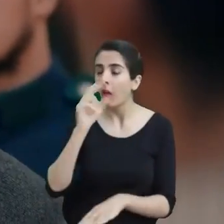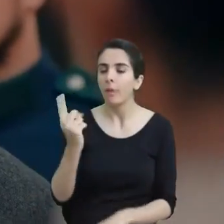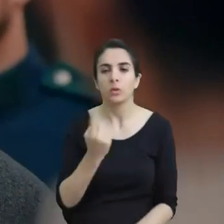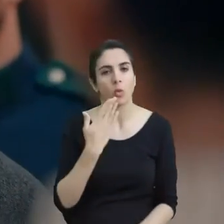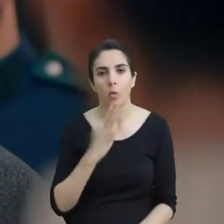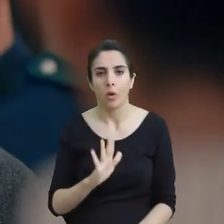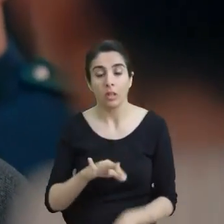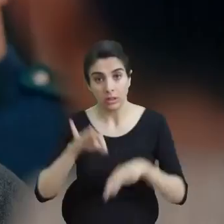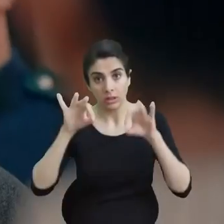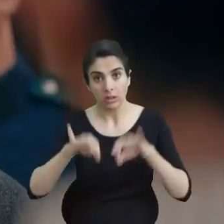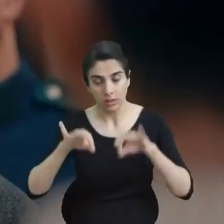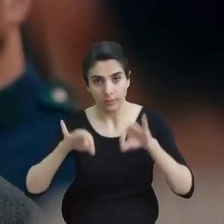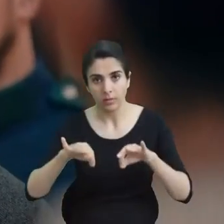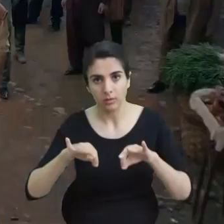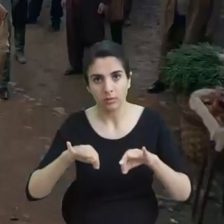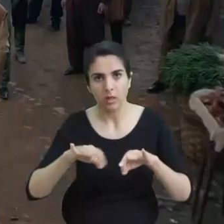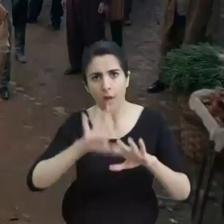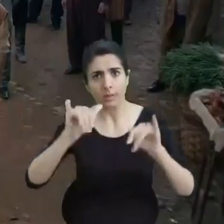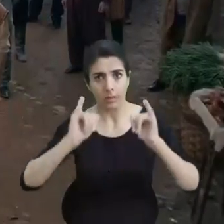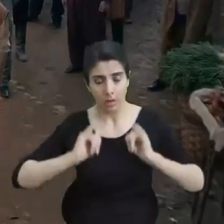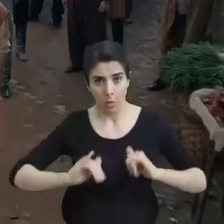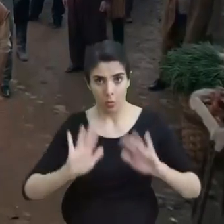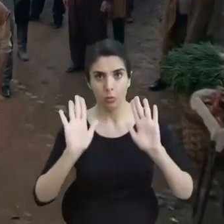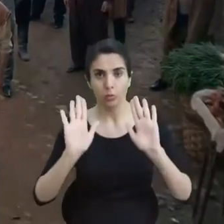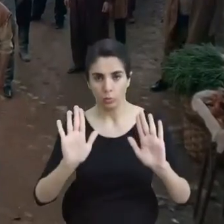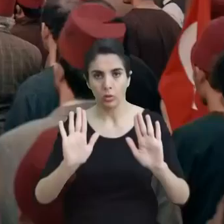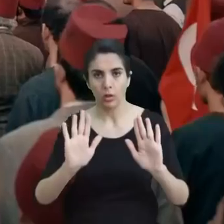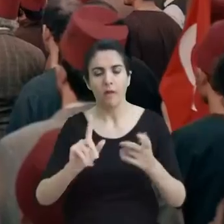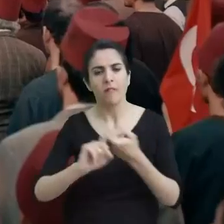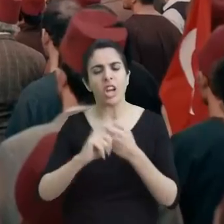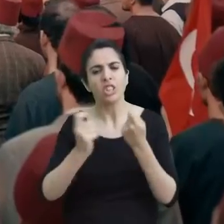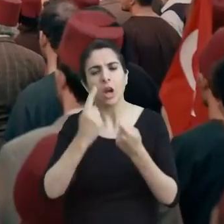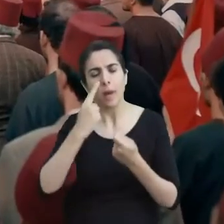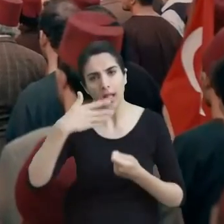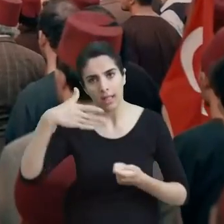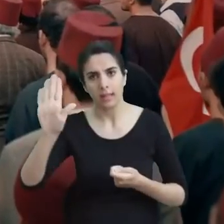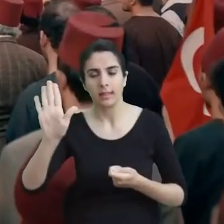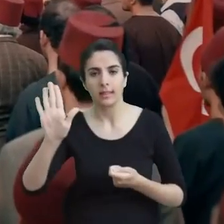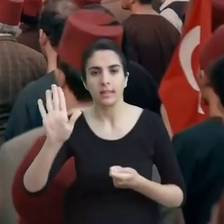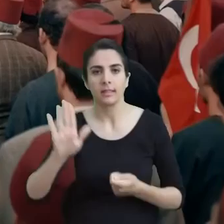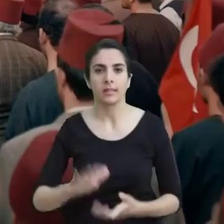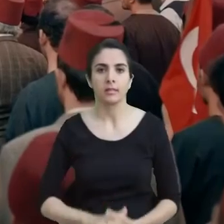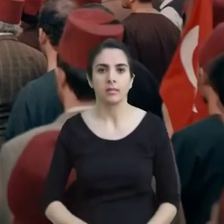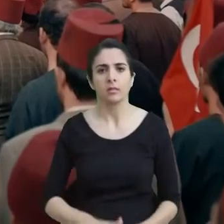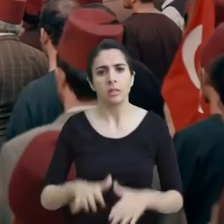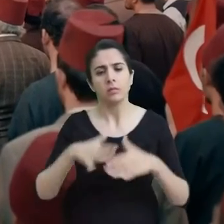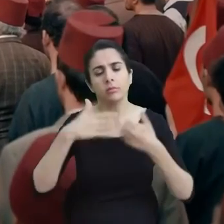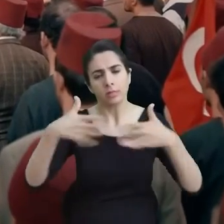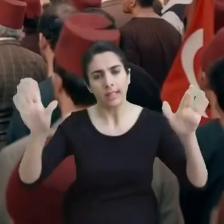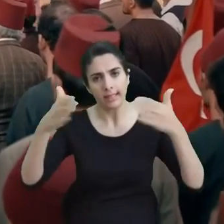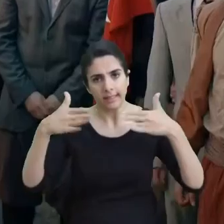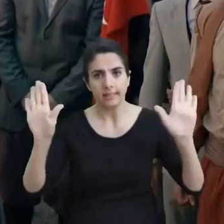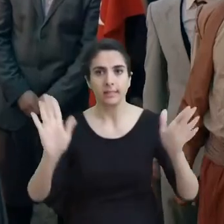kalmaz. Şimdi sakin olun ve işinize gücünüze bakın.